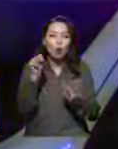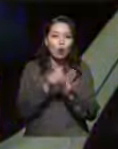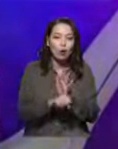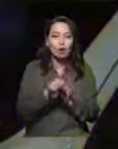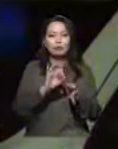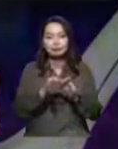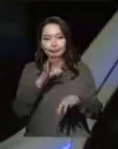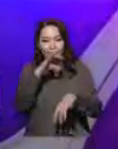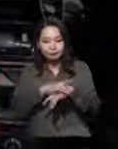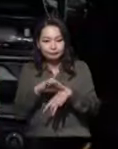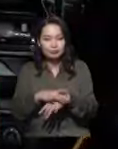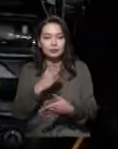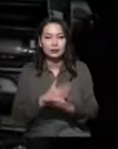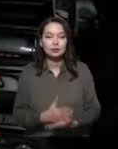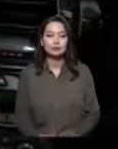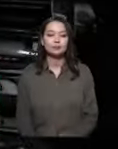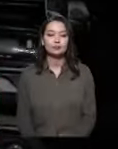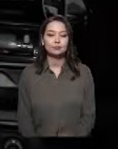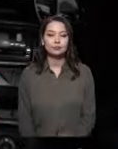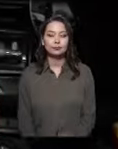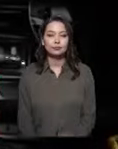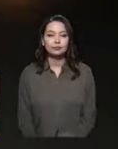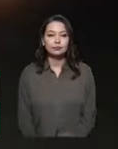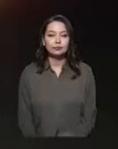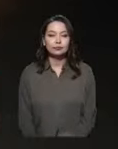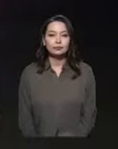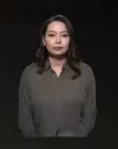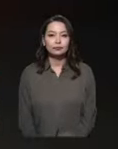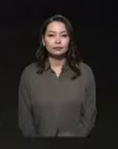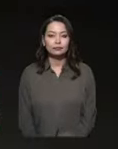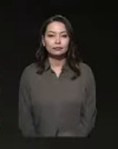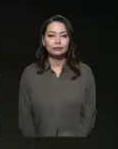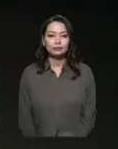бойынша іздестіріліп жатыр. Сүндет Оралбек, Еркін Карин, Заңғар Санай, Астана Таймс.